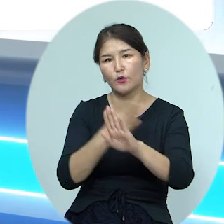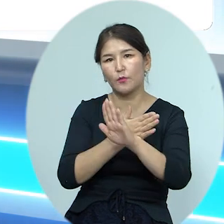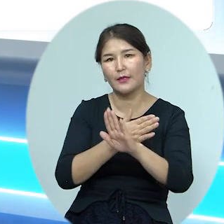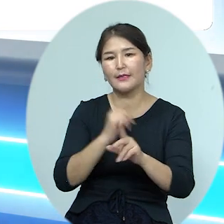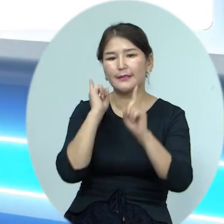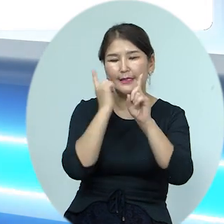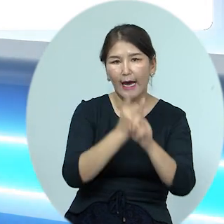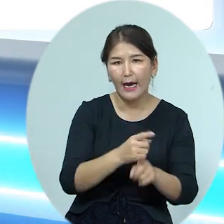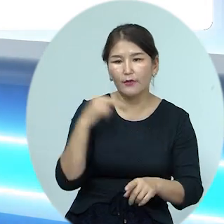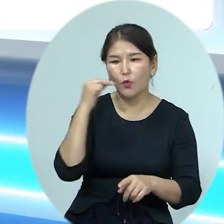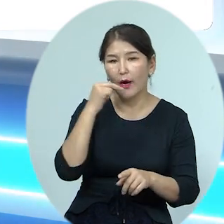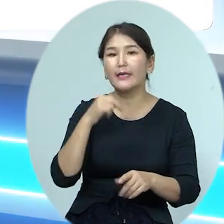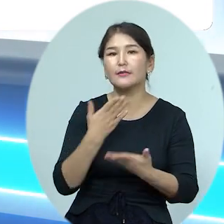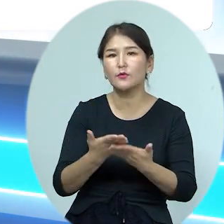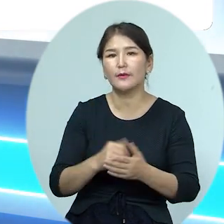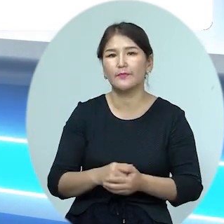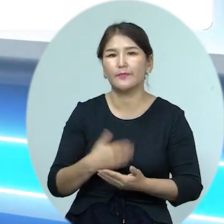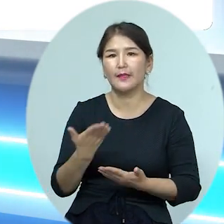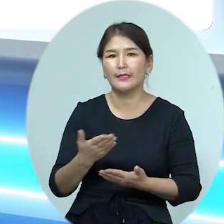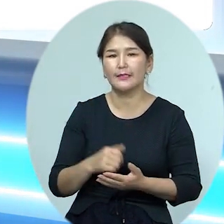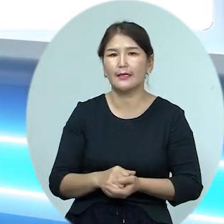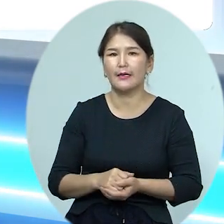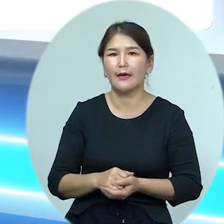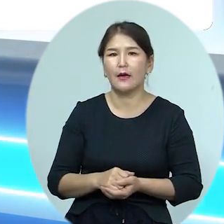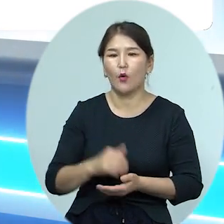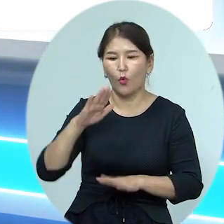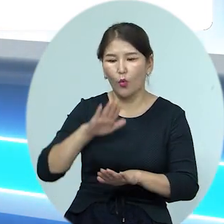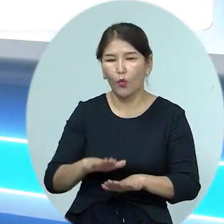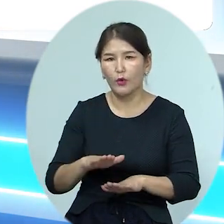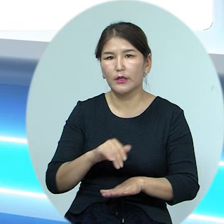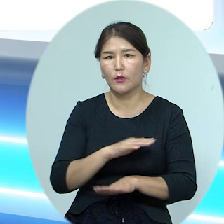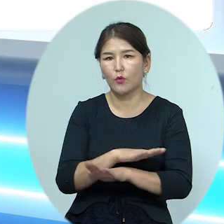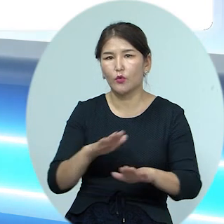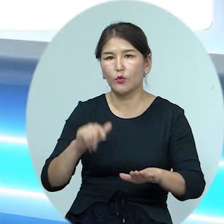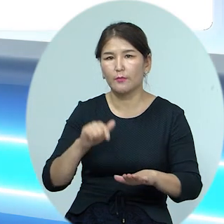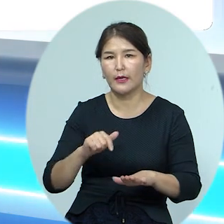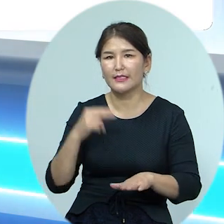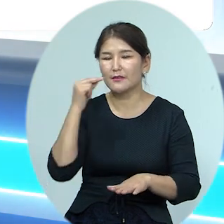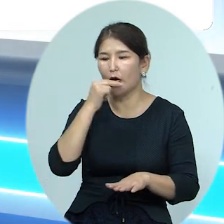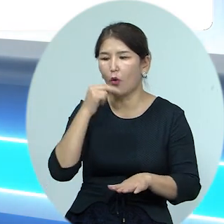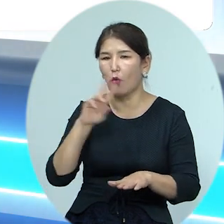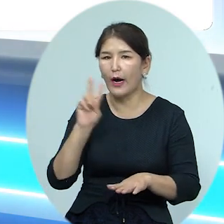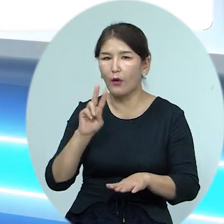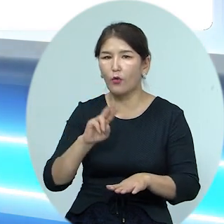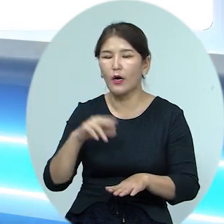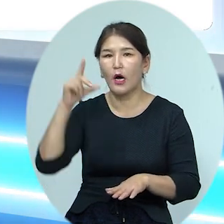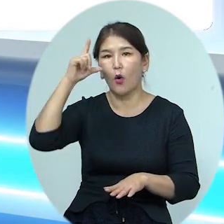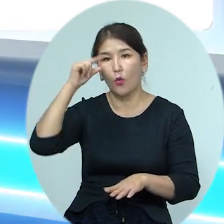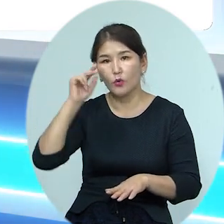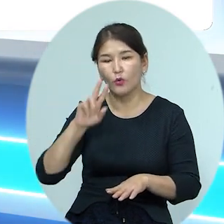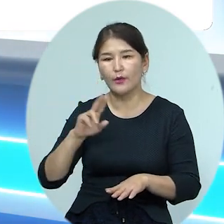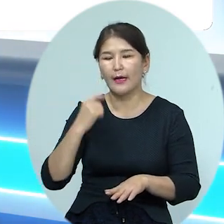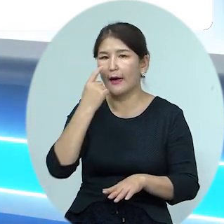угааж хэвшүүлээрэй эцэг эхчүүдээ. Энэ нь ямар учиртай вэ гэхээр хүүхэд шүдээ угааж цэвэрлэхгүйгээр унтах юм бол